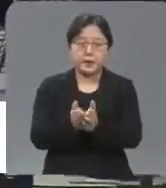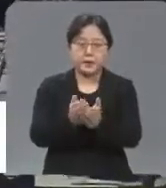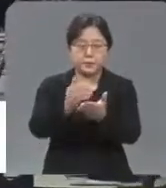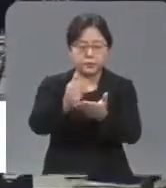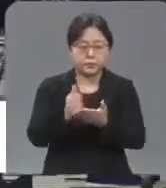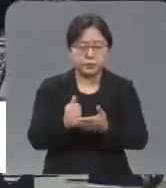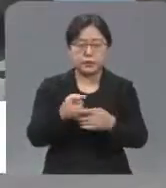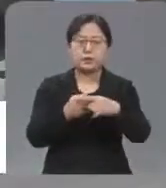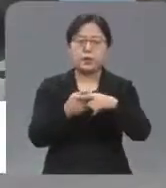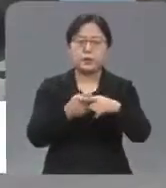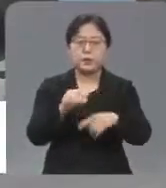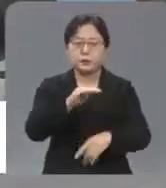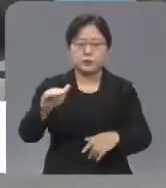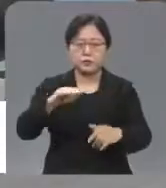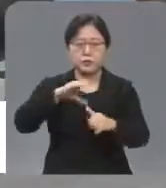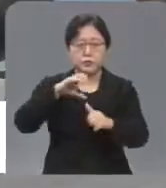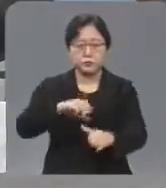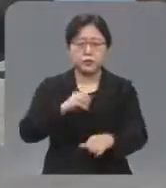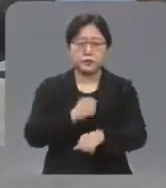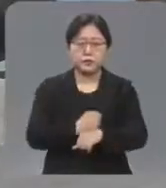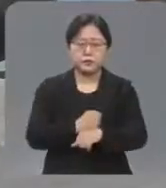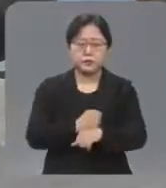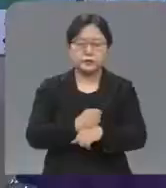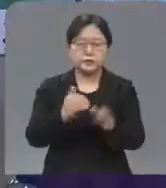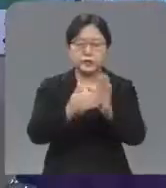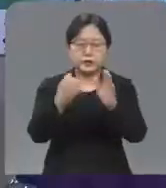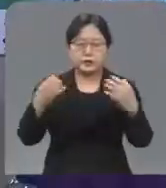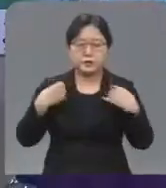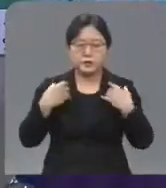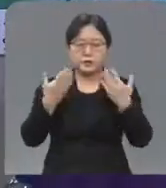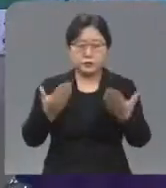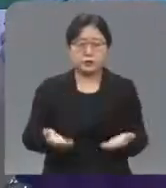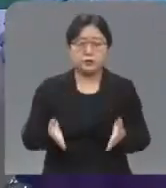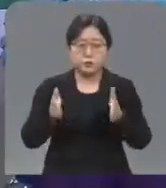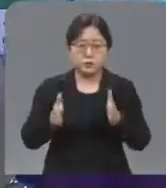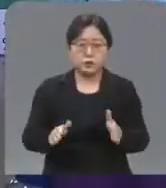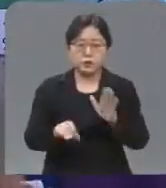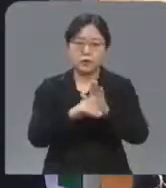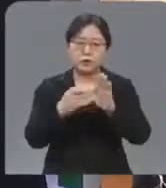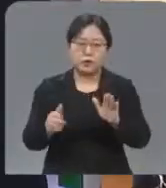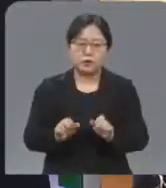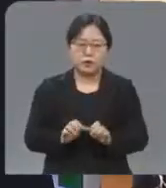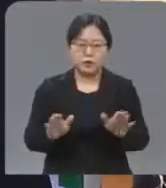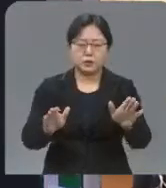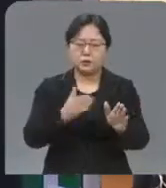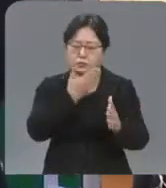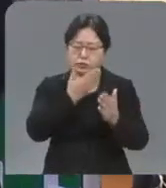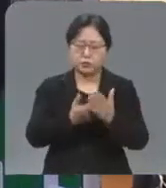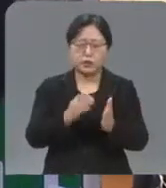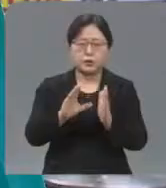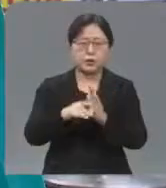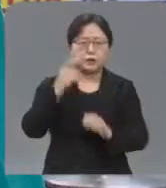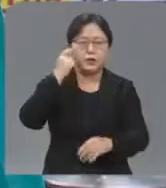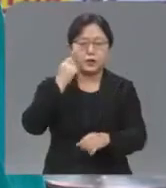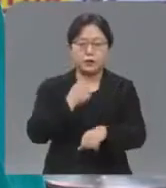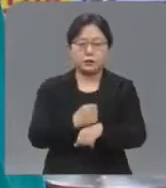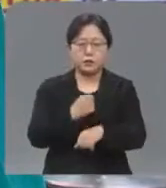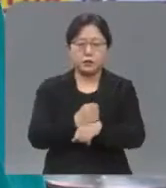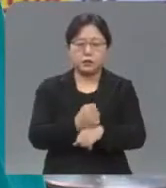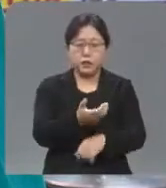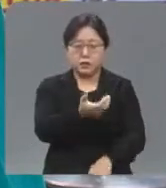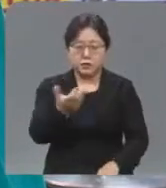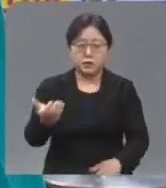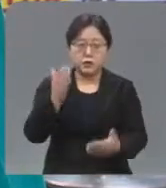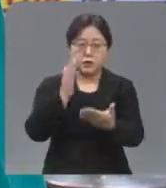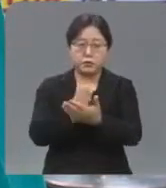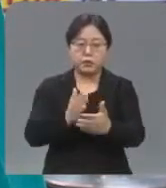인원도 절반으로 제한됩니다. 방역당국은 추석 연휴 기간이 코로나19 확산의 고비가 될 것으로 보고 이동